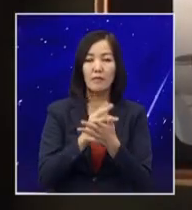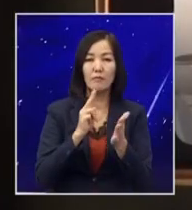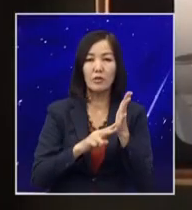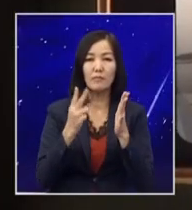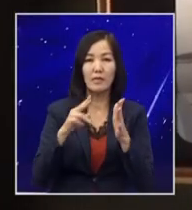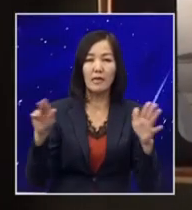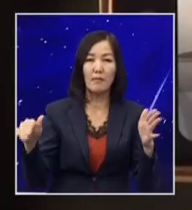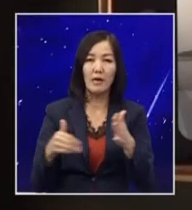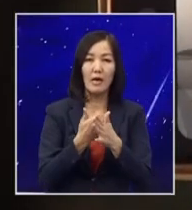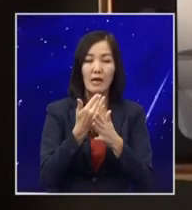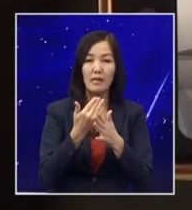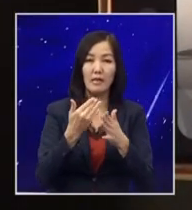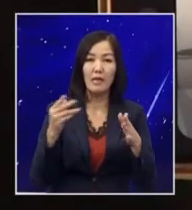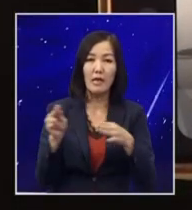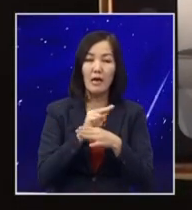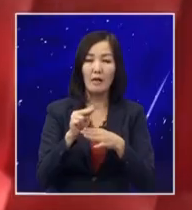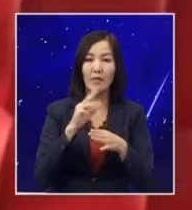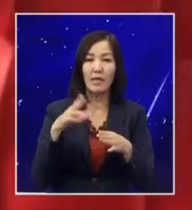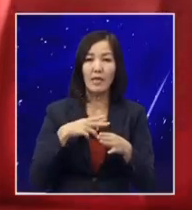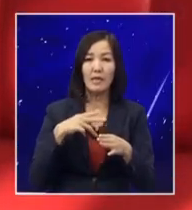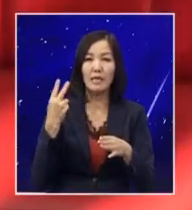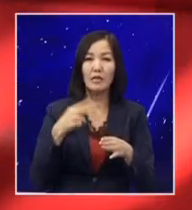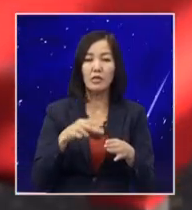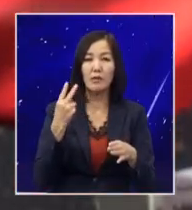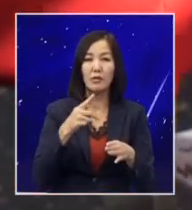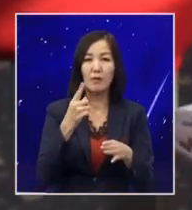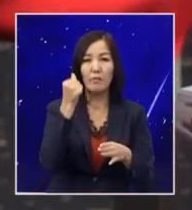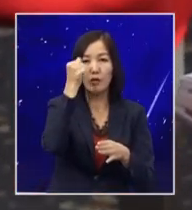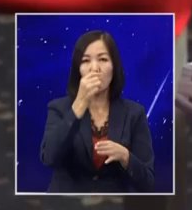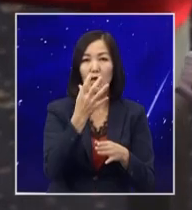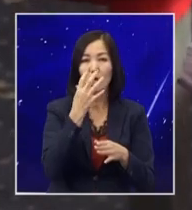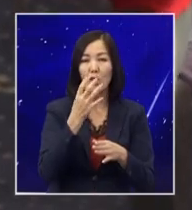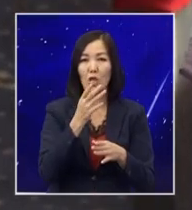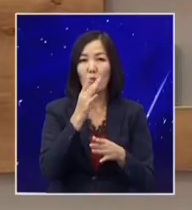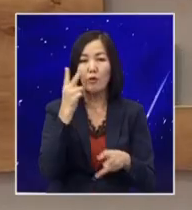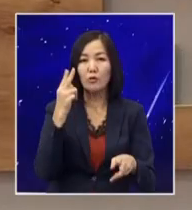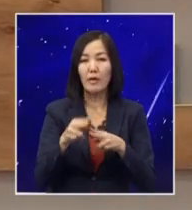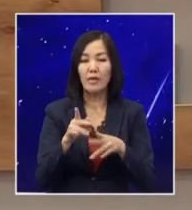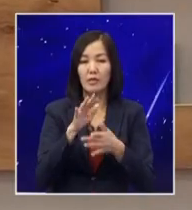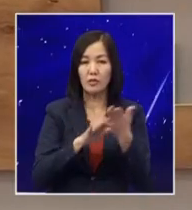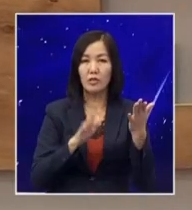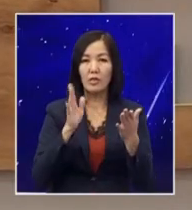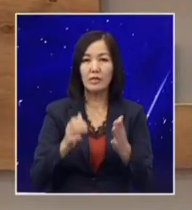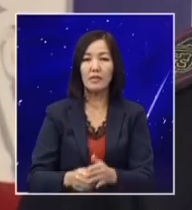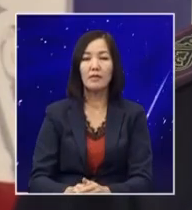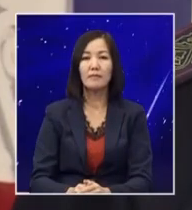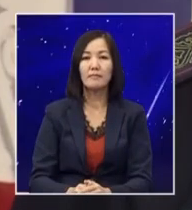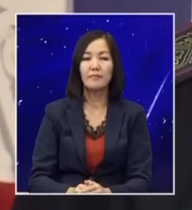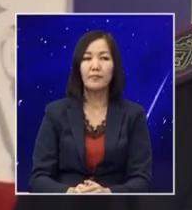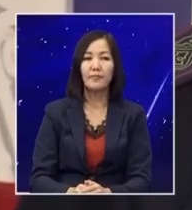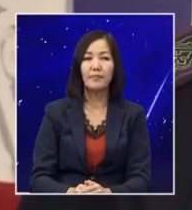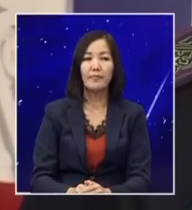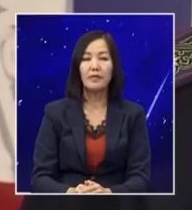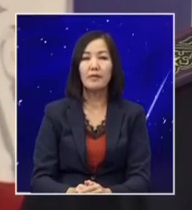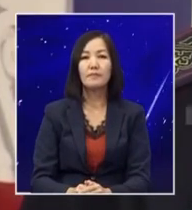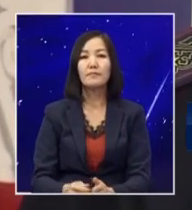қалпына келтірілді. Мұндай шаралар 2020-2021 жылғы жылу беру маусымы аяқталғанша жалғаспақ. Zoom мобильдік